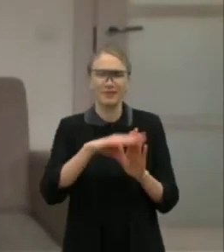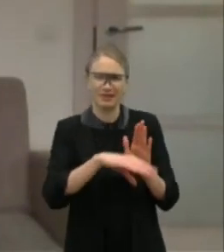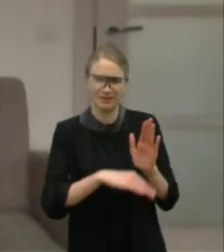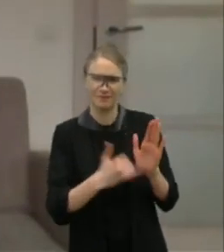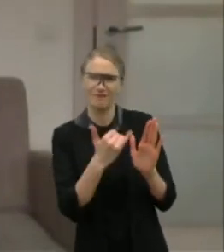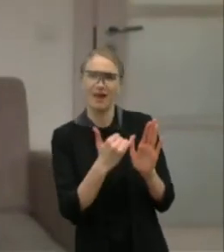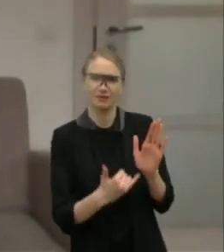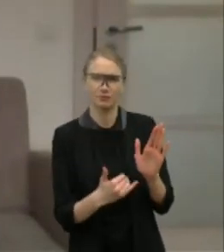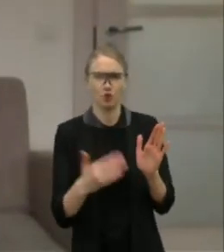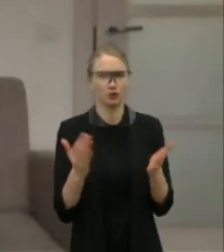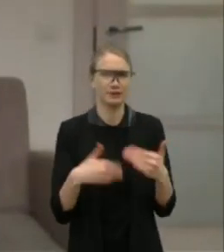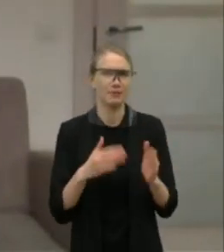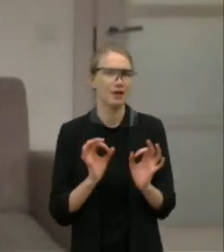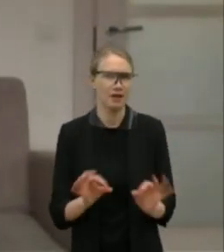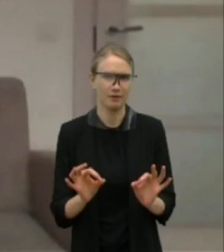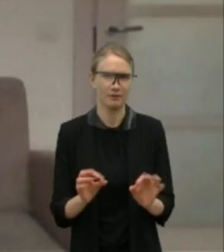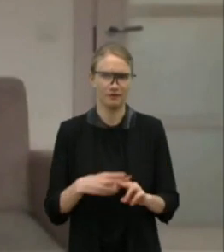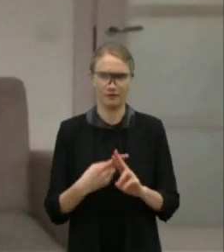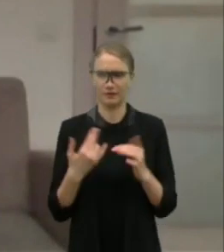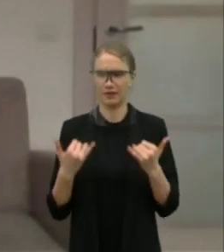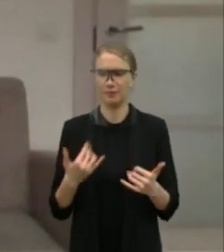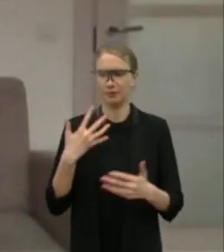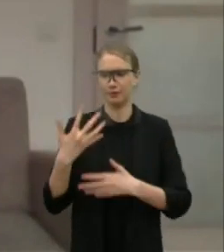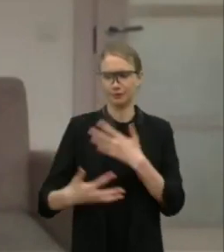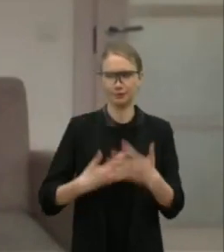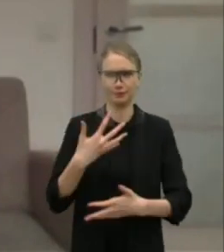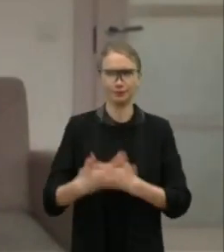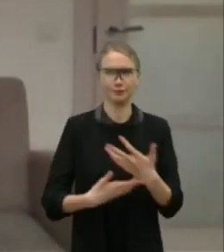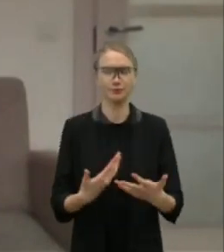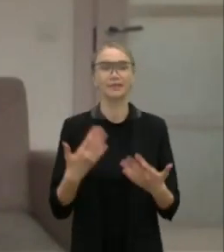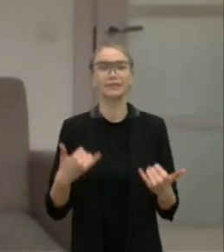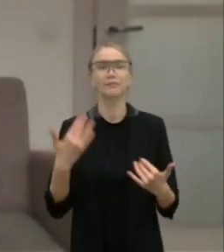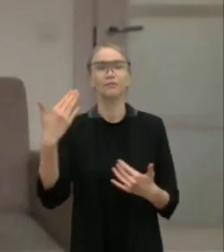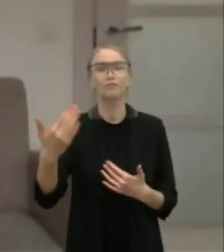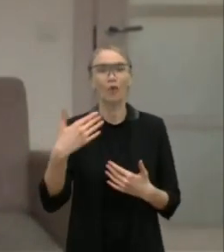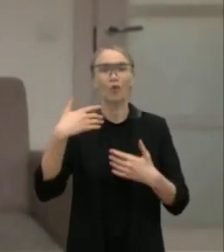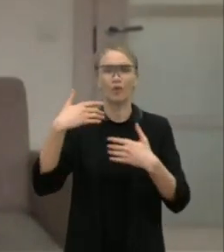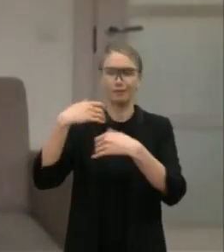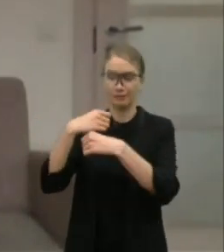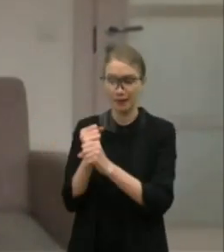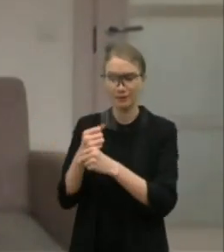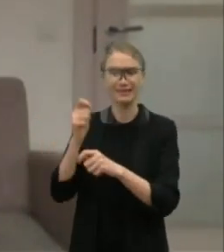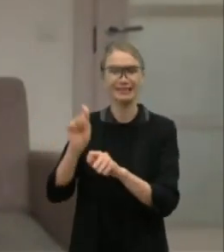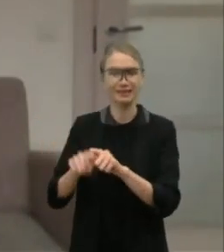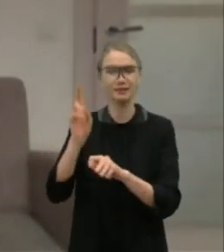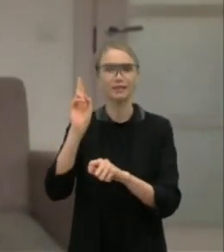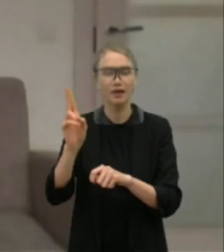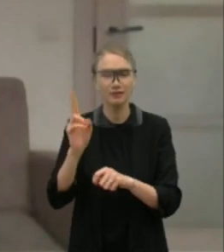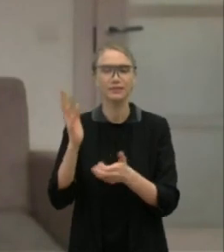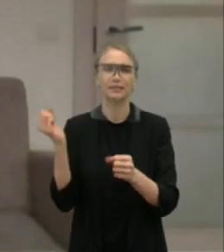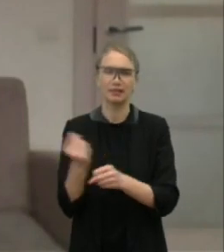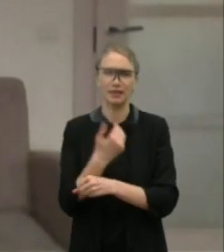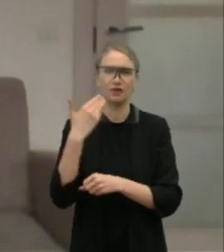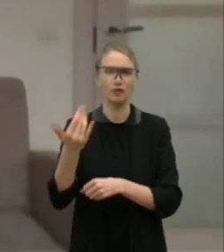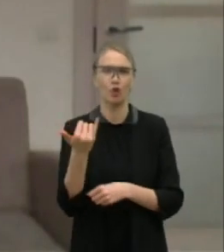validavimo sistema, kad tos laboratorijos, kurios testuoja, kad turėtų būti to testų kokybės,